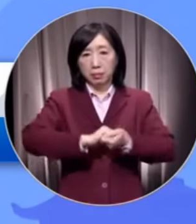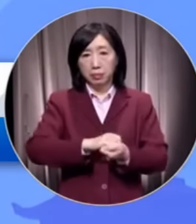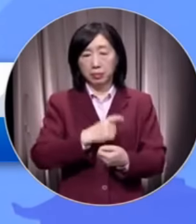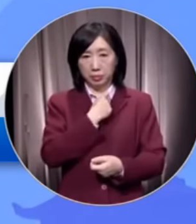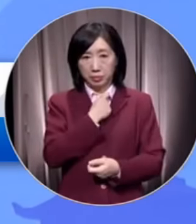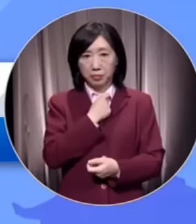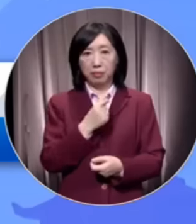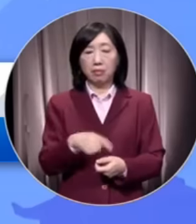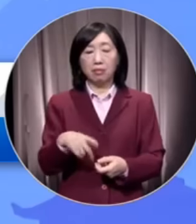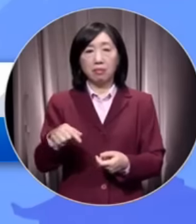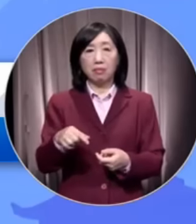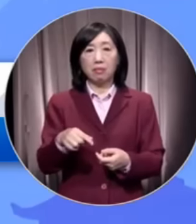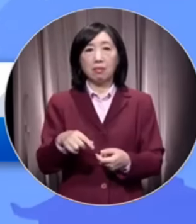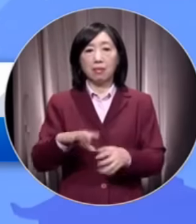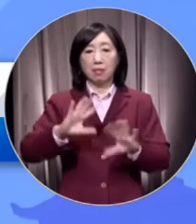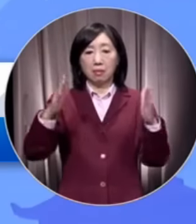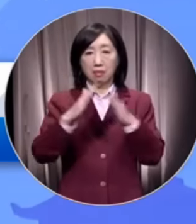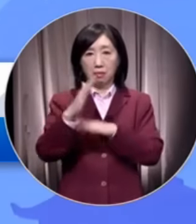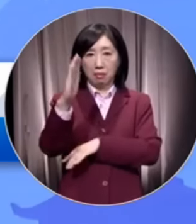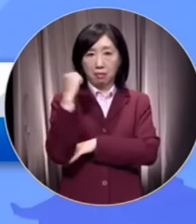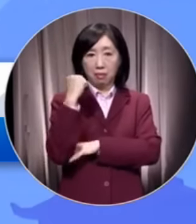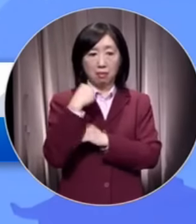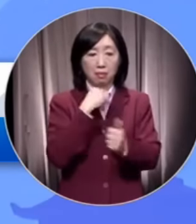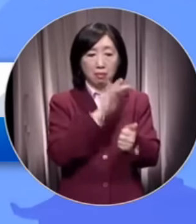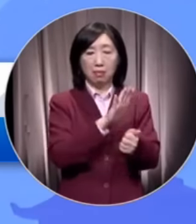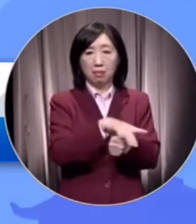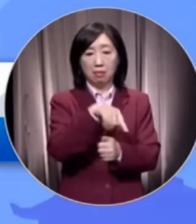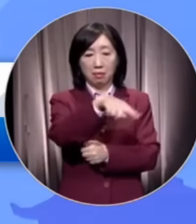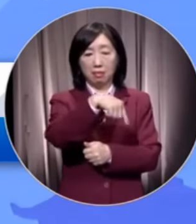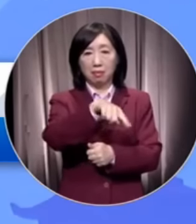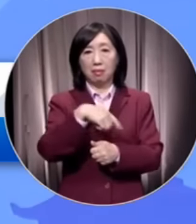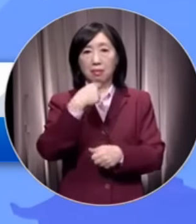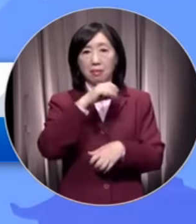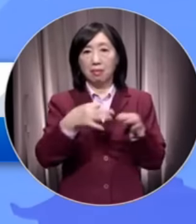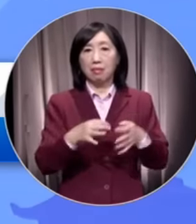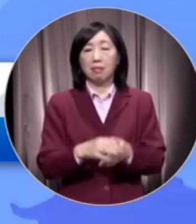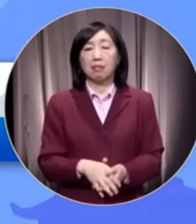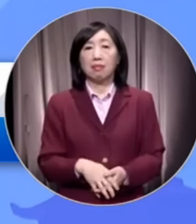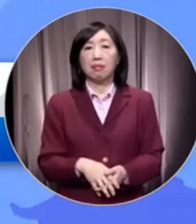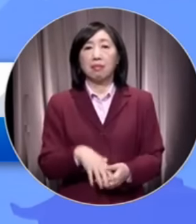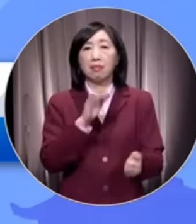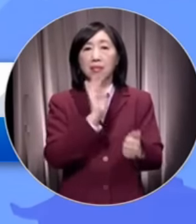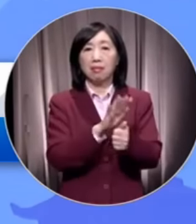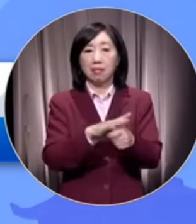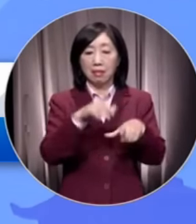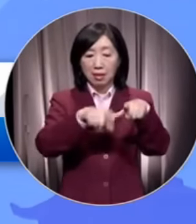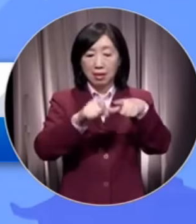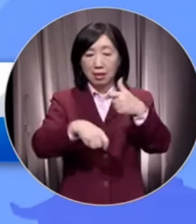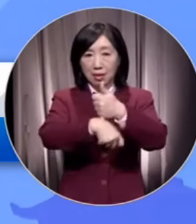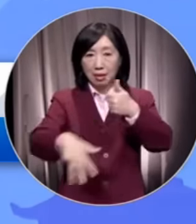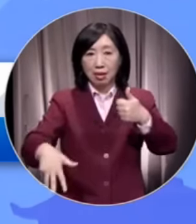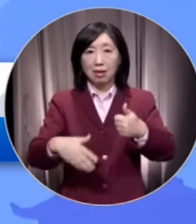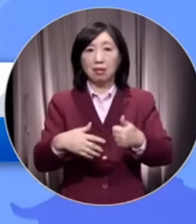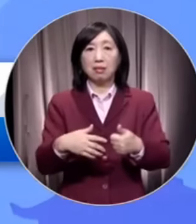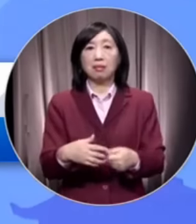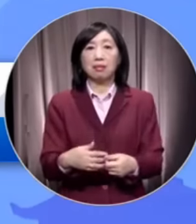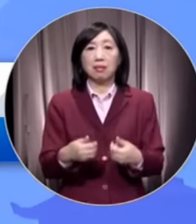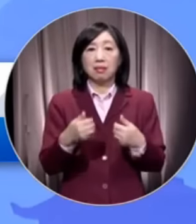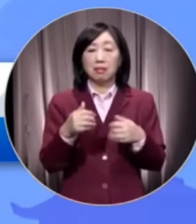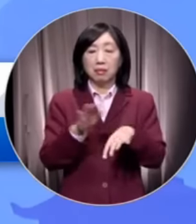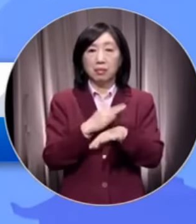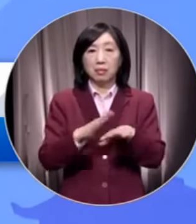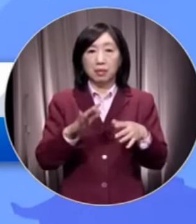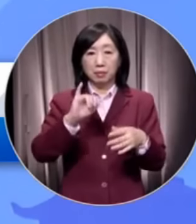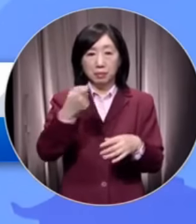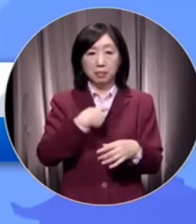出产业的政策，必须拿出国家的力量来帮助我们的业者，帮助我们的企业，让他们不要遭受不公平